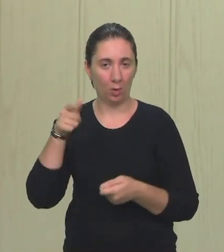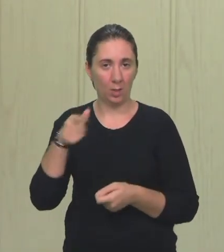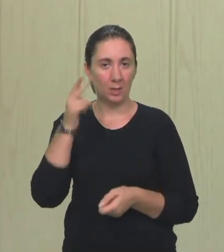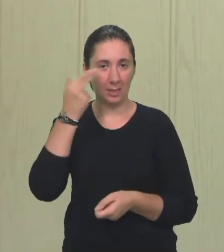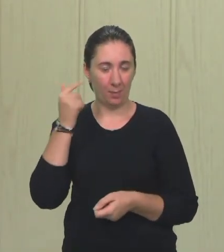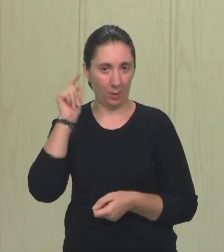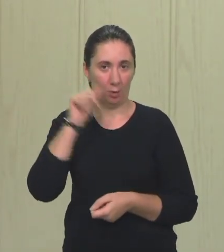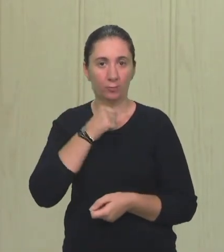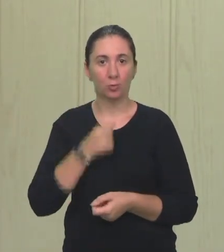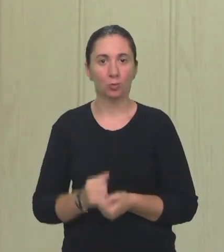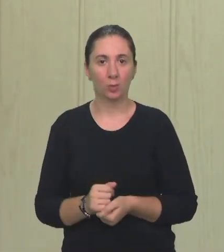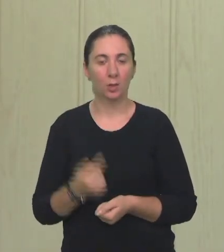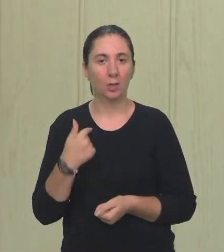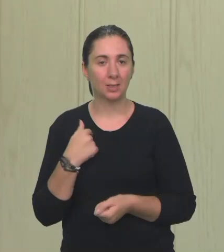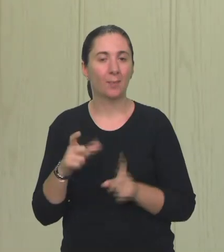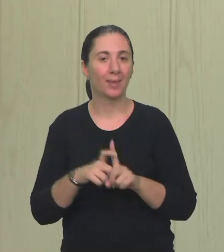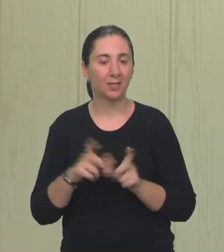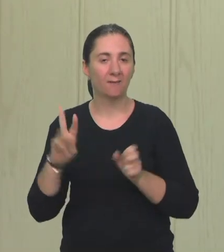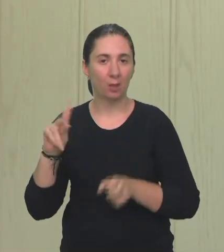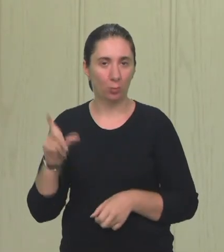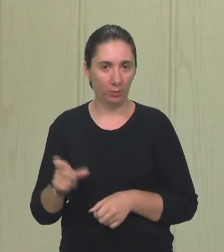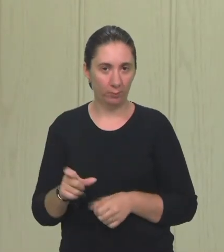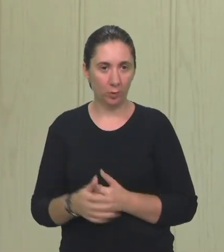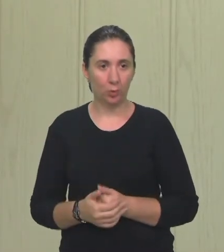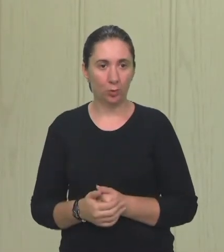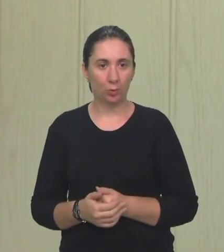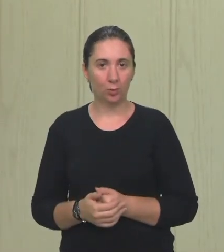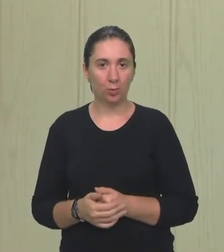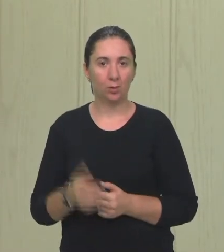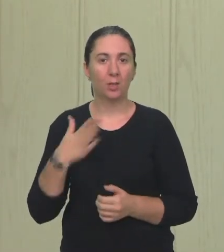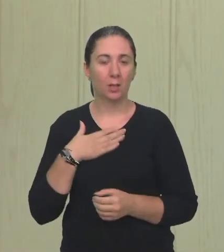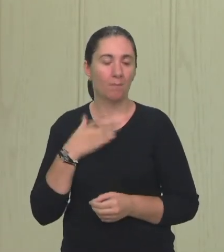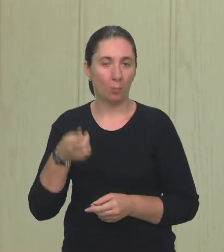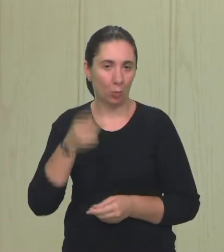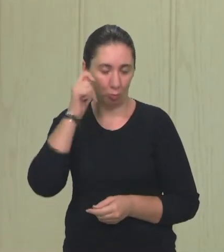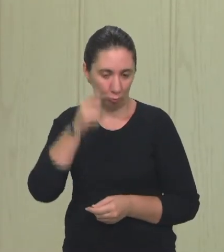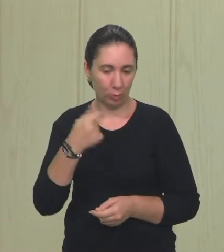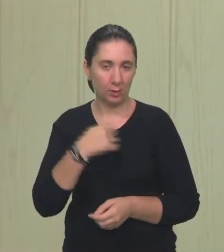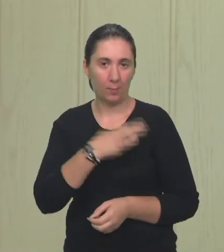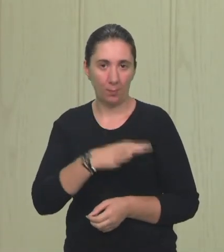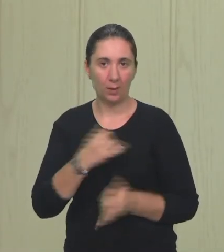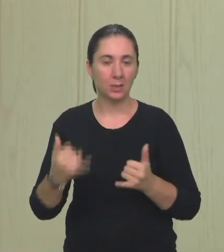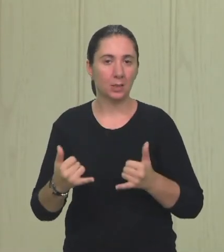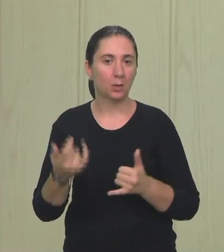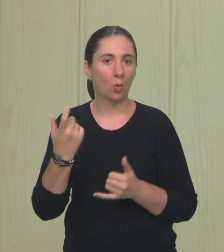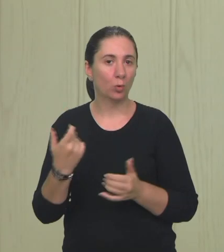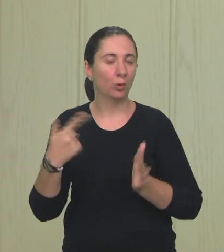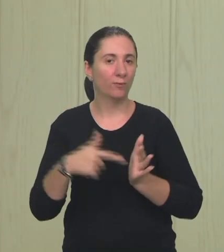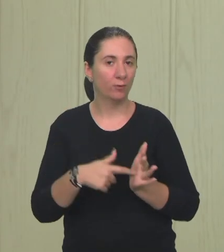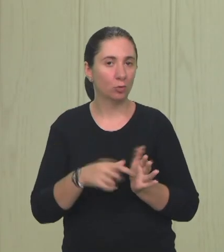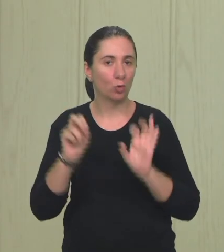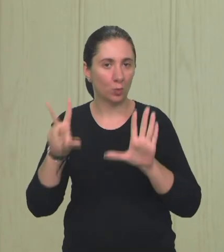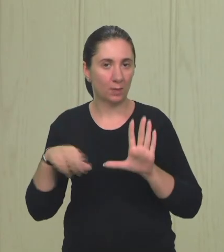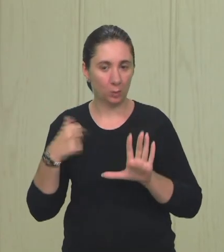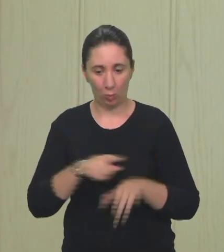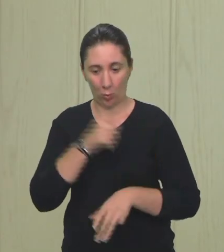Karlovačke županije? Ja sam Denis Velimirović i evo, imam tu čast da sam predsjednik sada već od